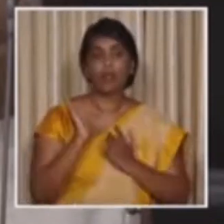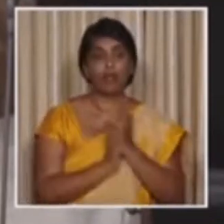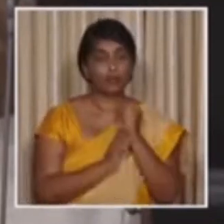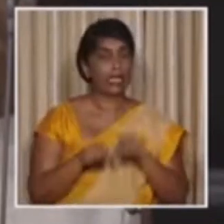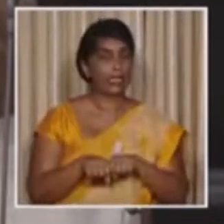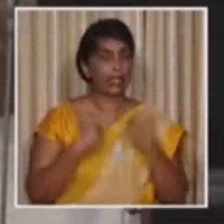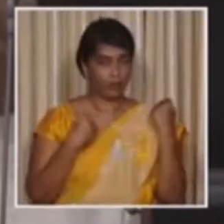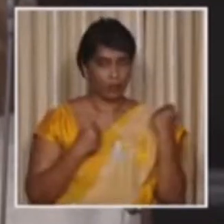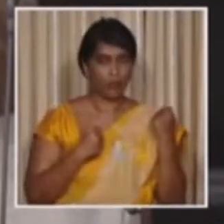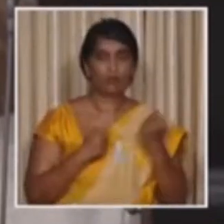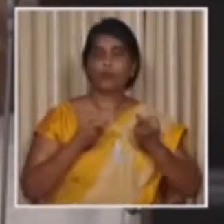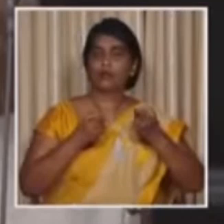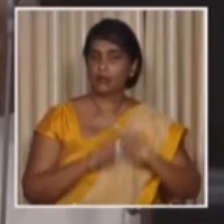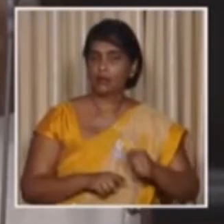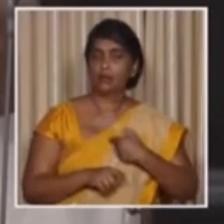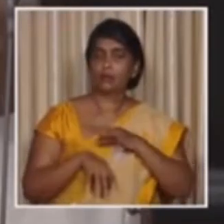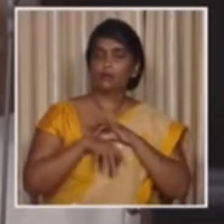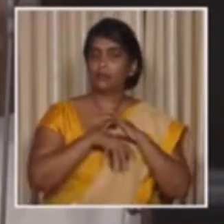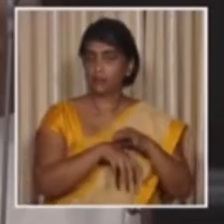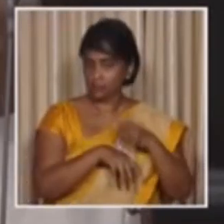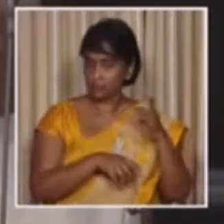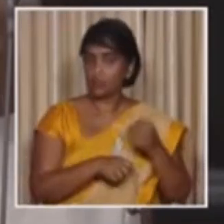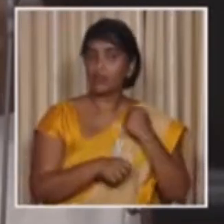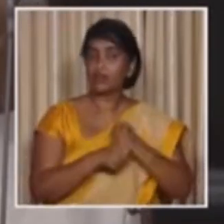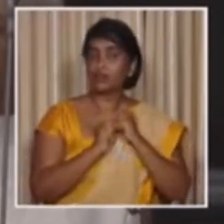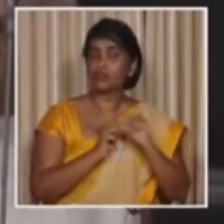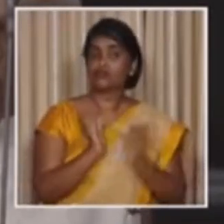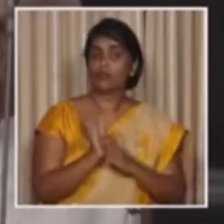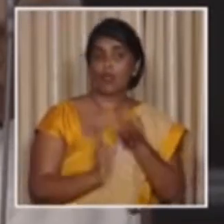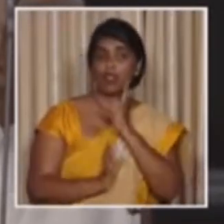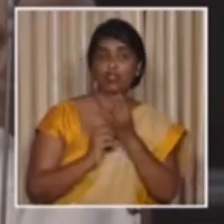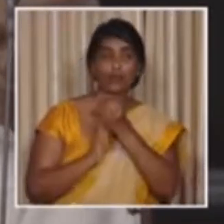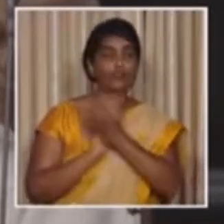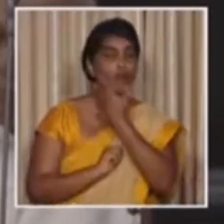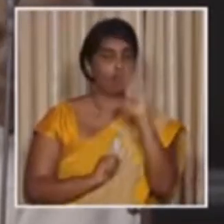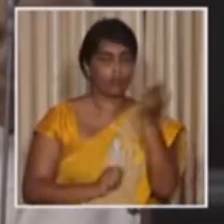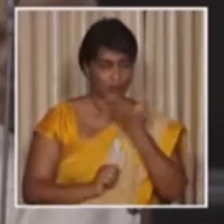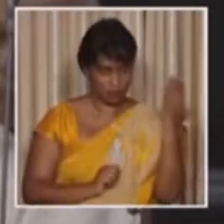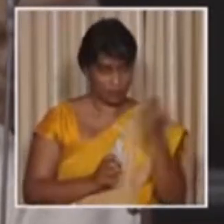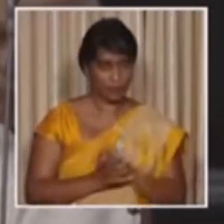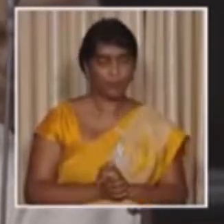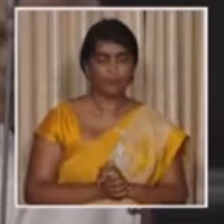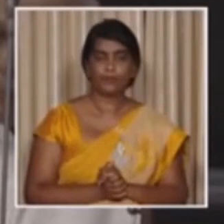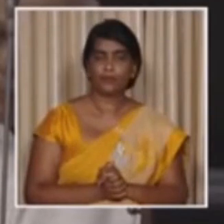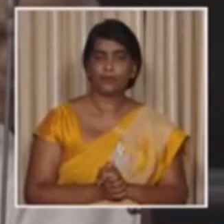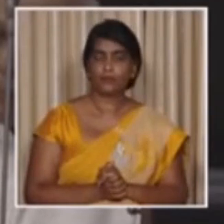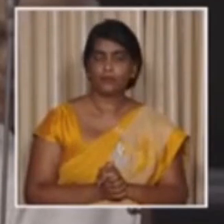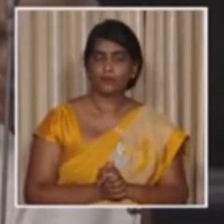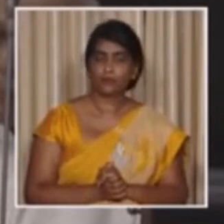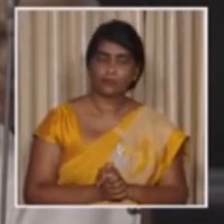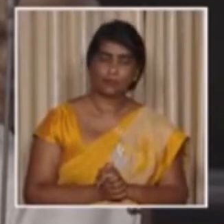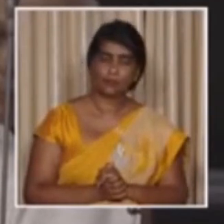කැඩුවා කියලා. ඊට පස්සේ එයාව ගෙනිහිල්ලා රාජ්‍ය සේවා කොමිසමෙන් දඬුවම් කරලා සේවයෙන් අයින් කරන්න පුළුවන්.